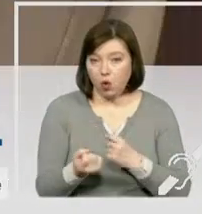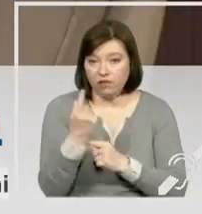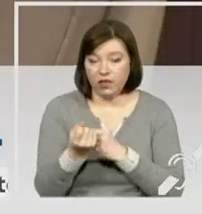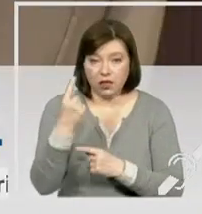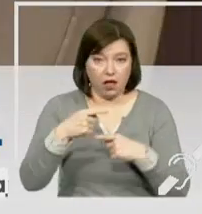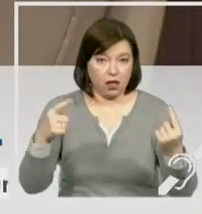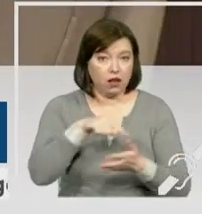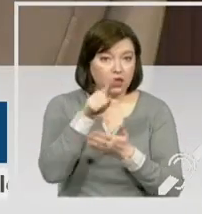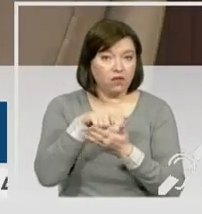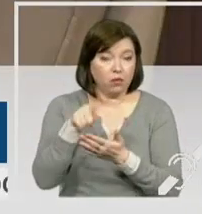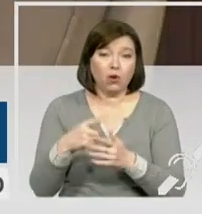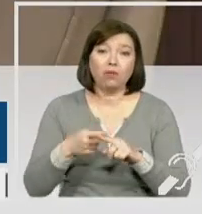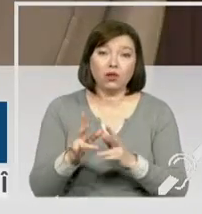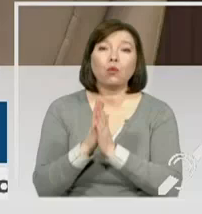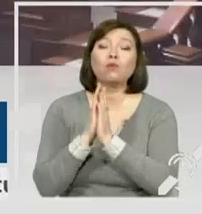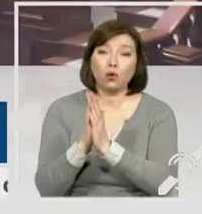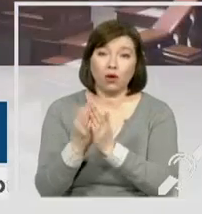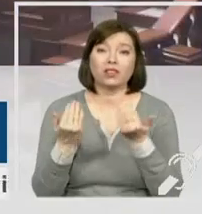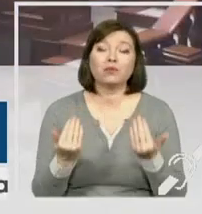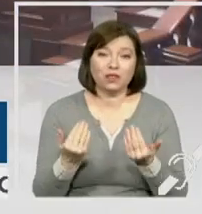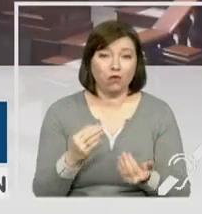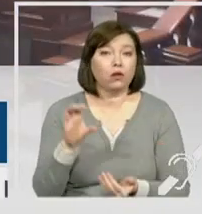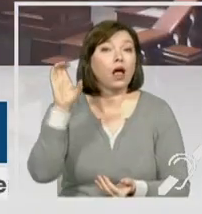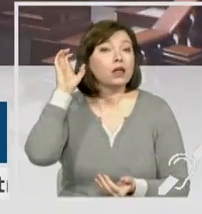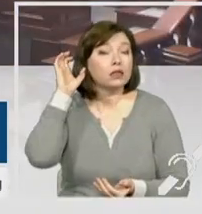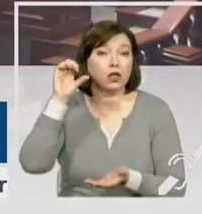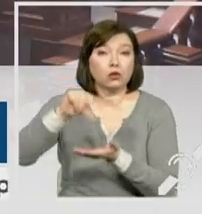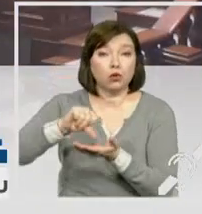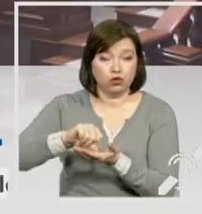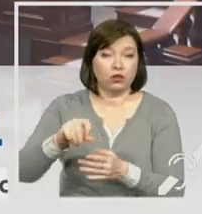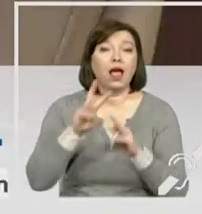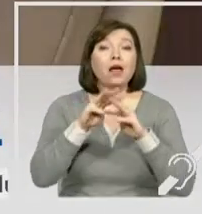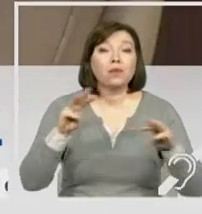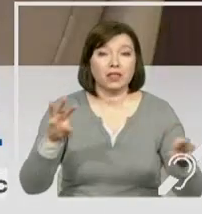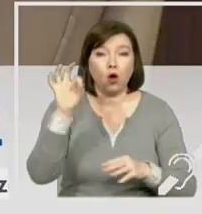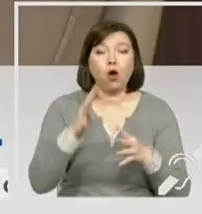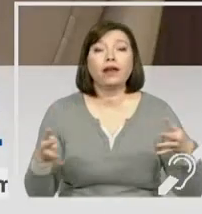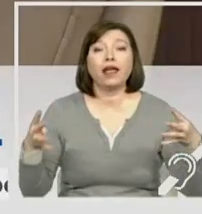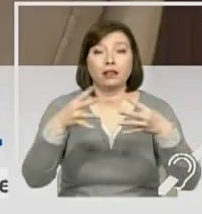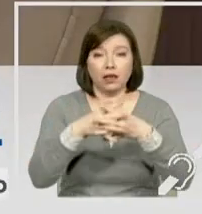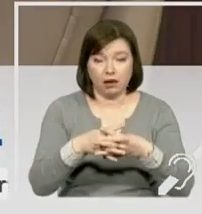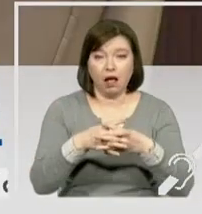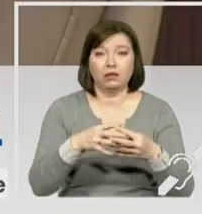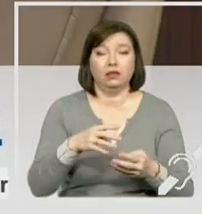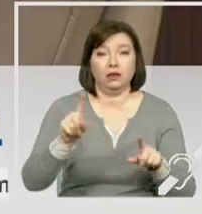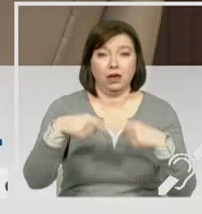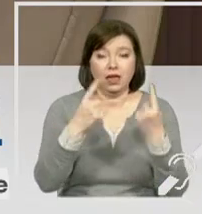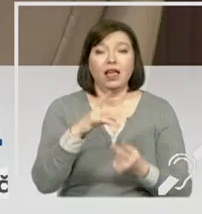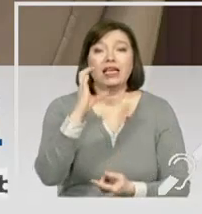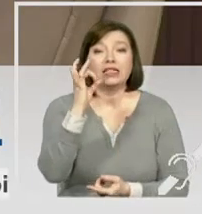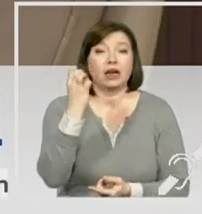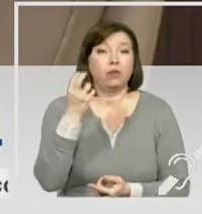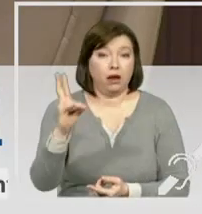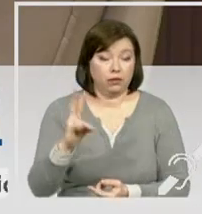вопросов. Поэтому просим сегодня заслушать министра реинтеграции господина Серебряна.